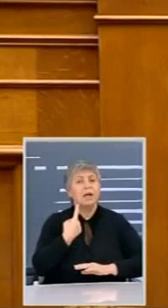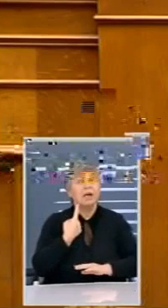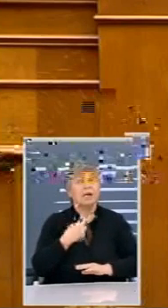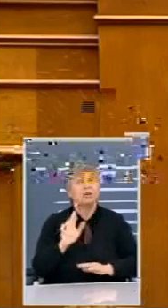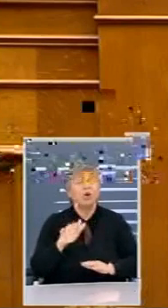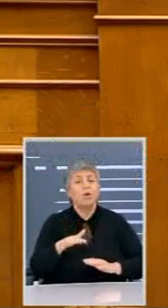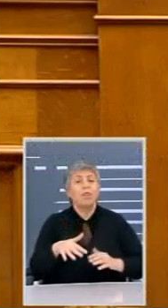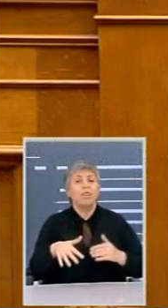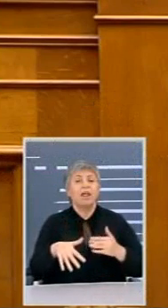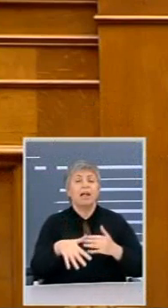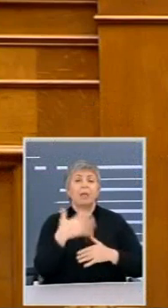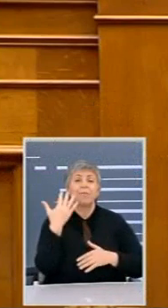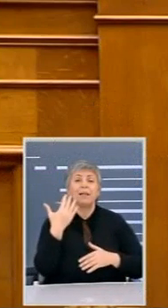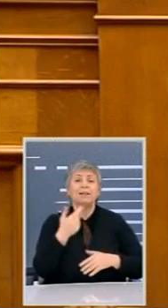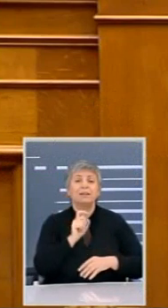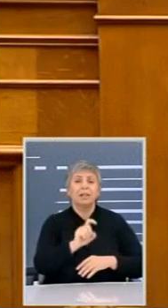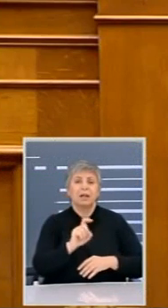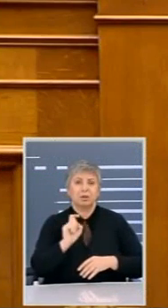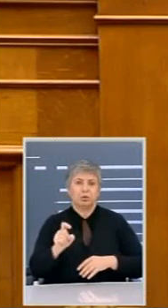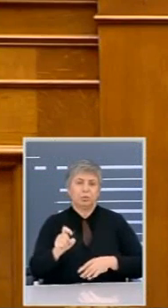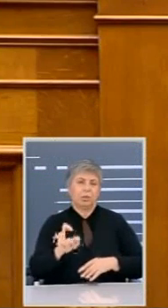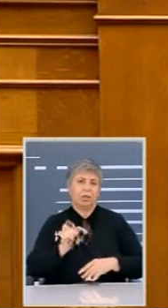δραχμών και αγόρασε το κτίριο της Κουμουνδούρου.